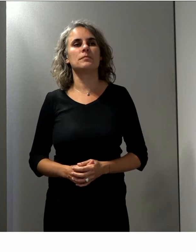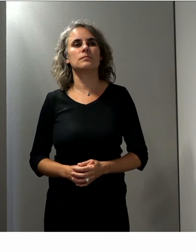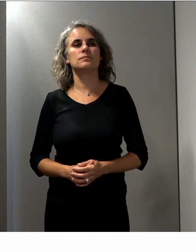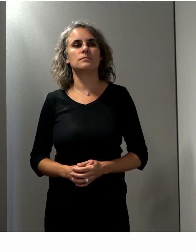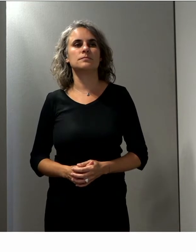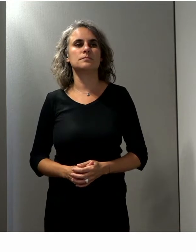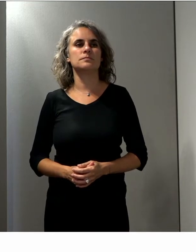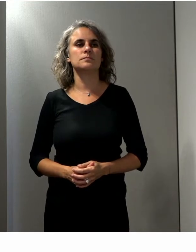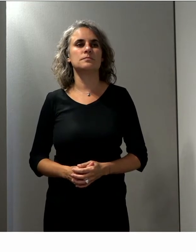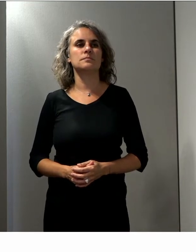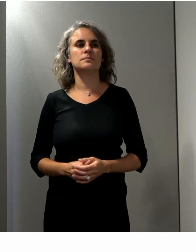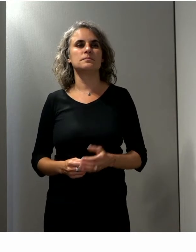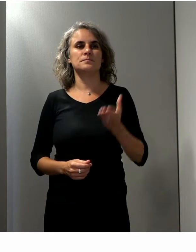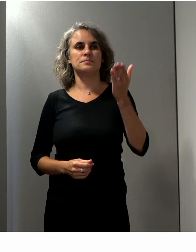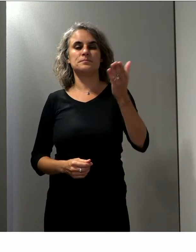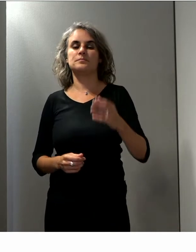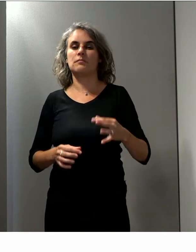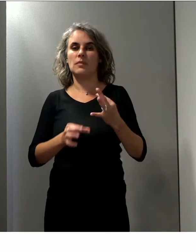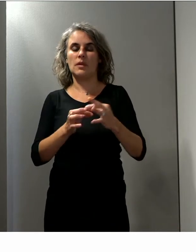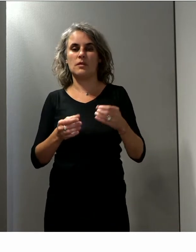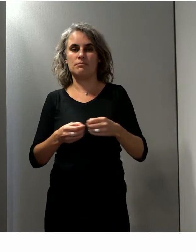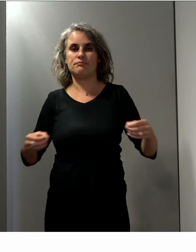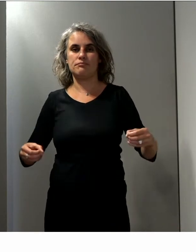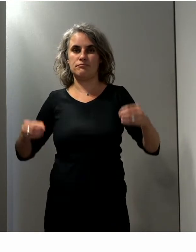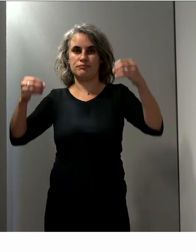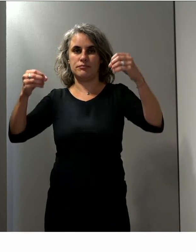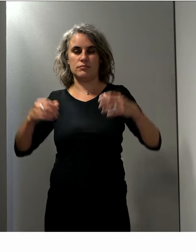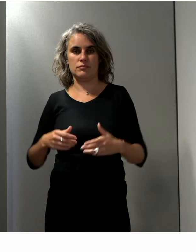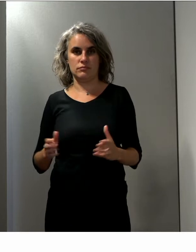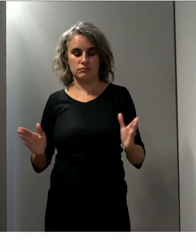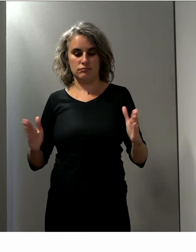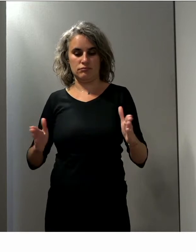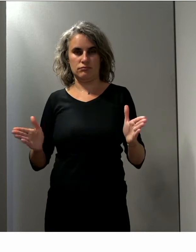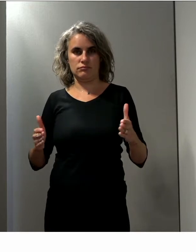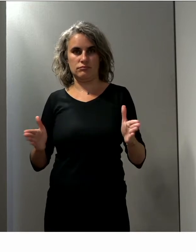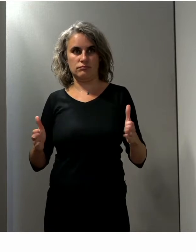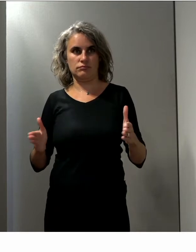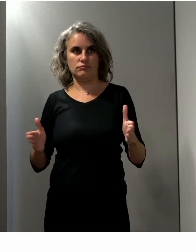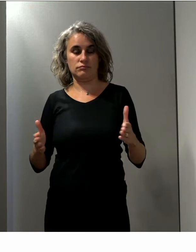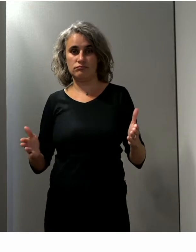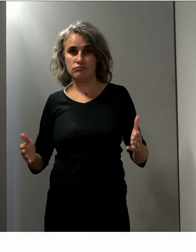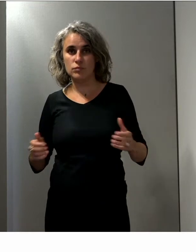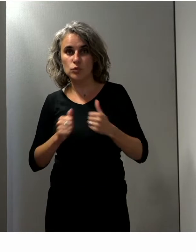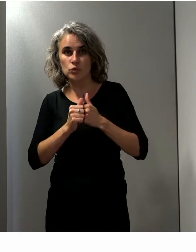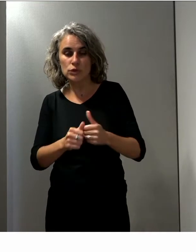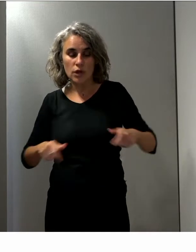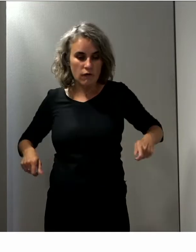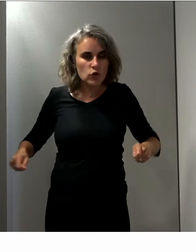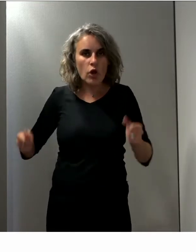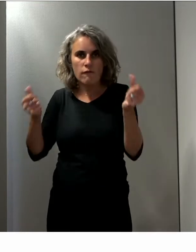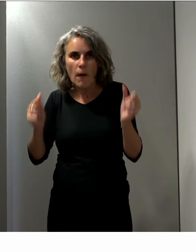pièce-là en forme de U qui permet de se paramétrer et de s'adapter en fait à toutes les morphologies de fauteuil